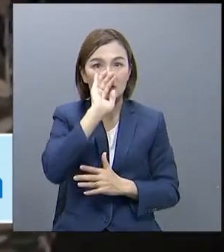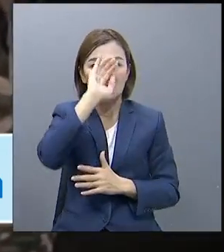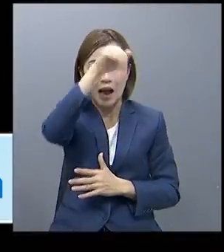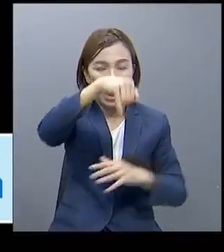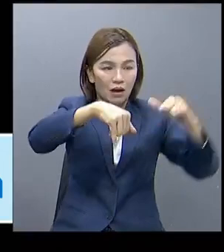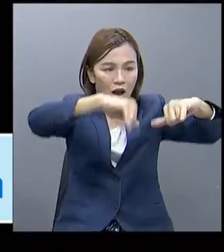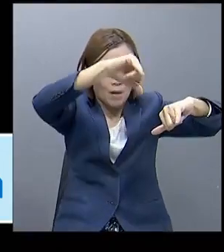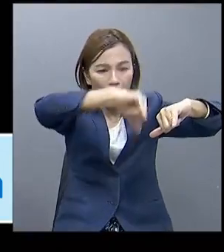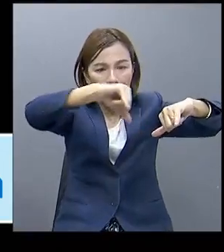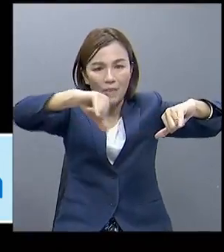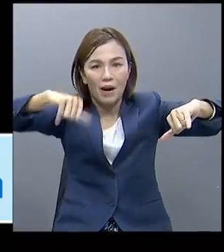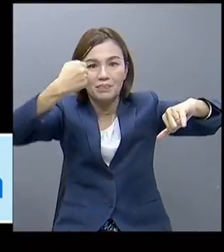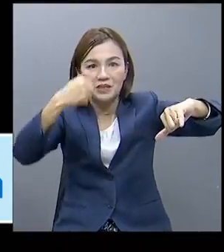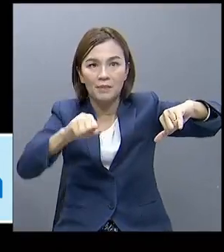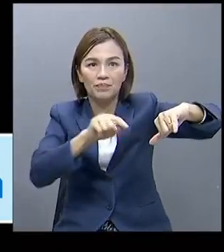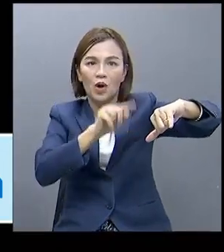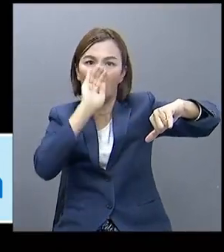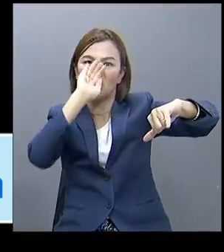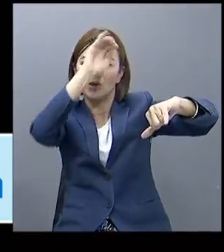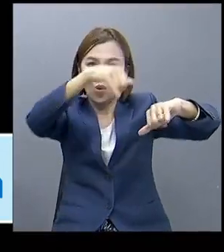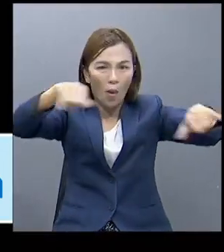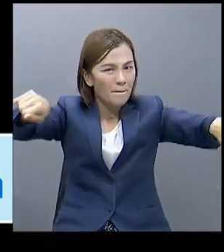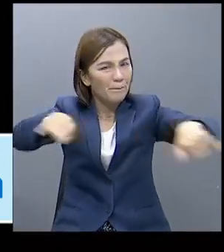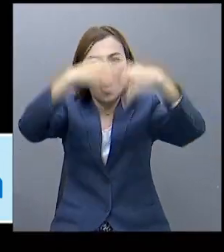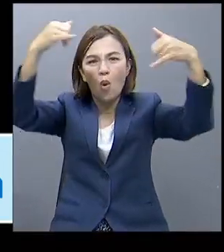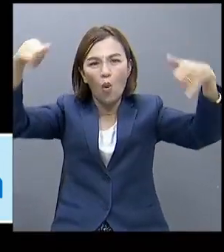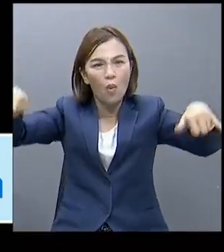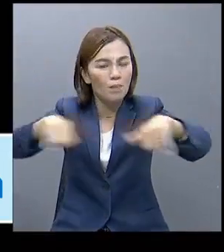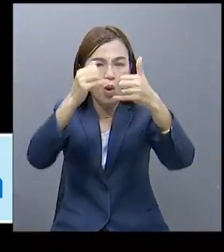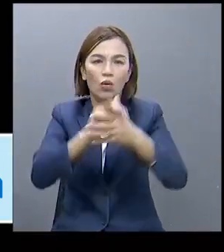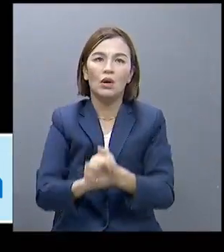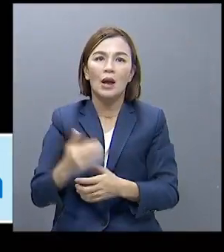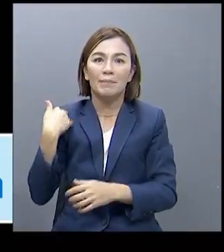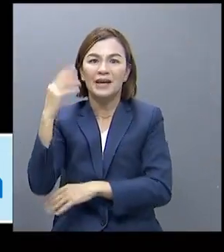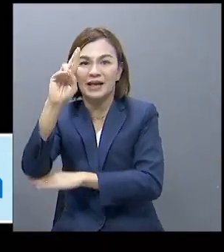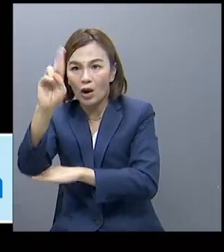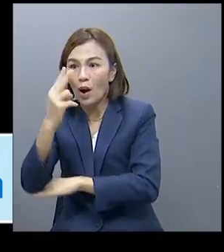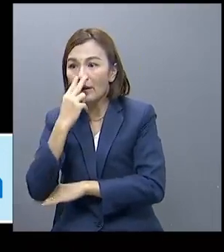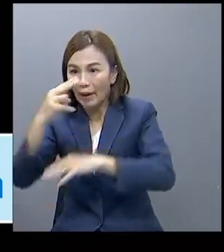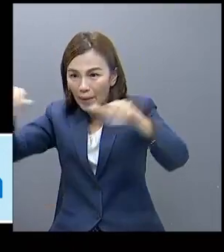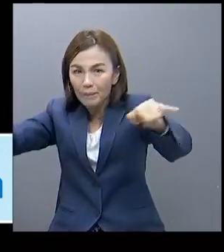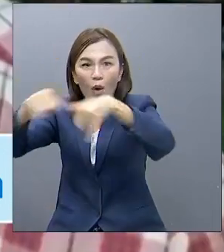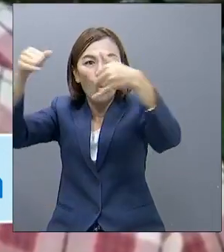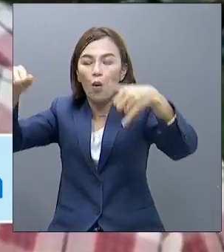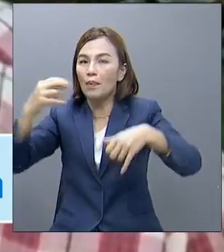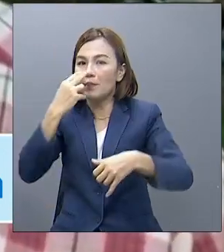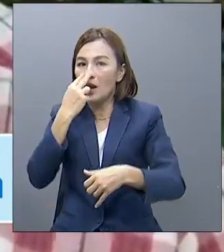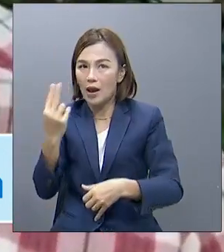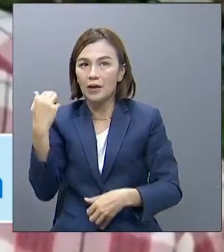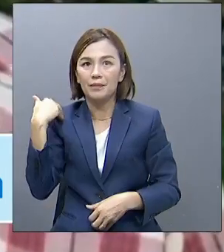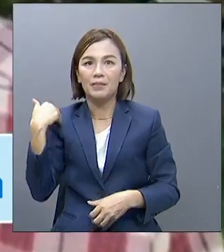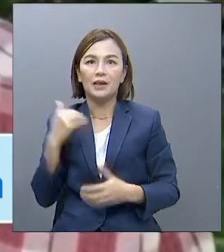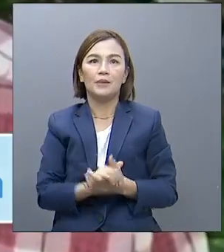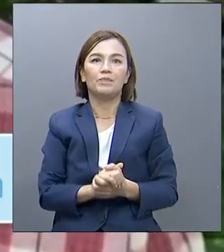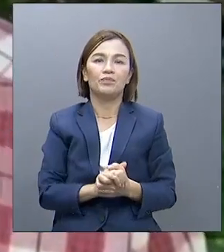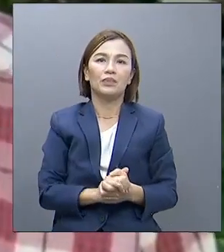ตัวมีช้างตกมันไล่ชนกันทุกคืนแม้เวลากลางวันก็ไม่เว้นค่ะ เหตุมันเกิดก็เพราะ